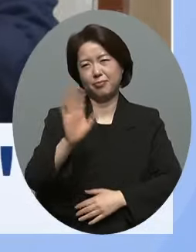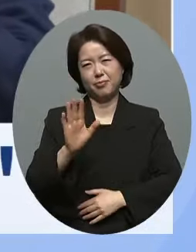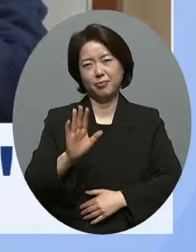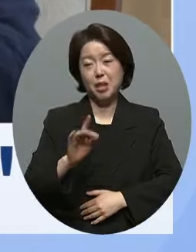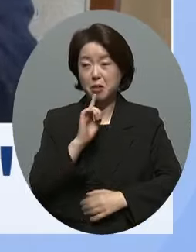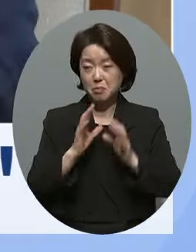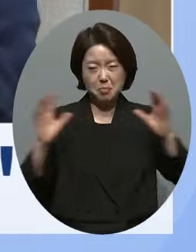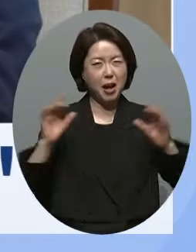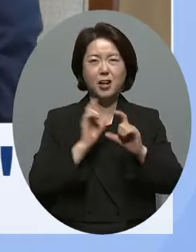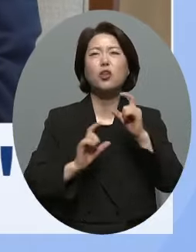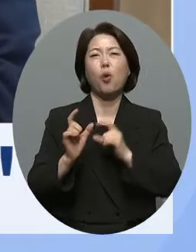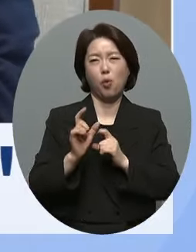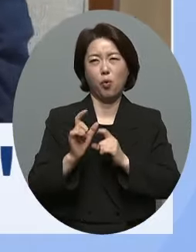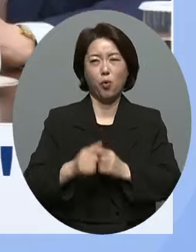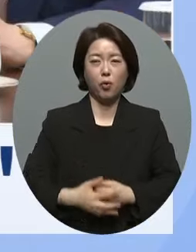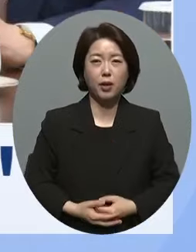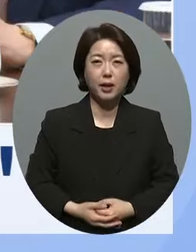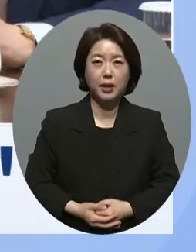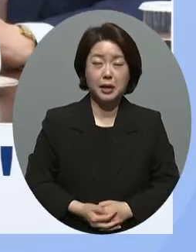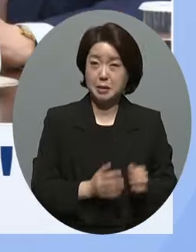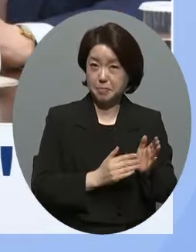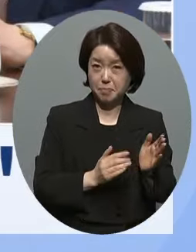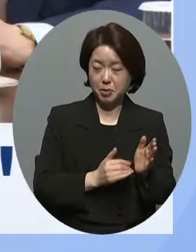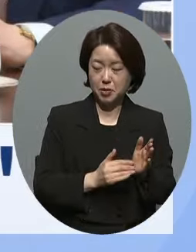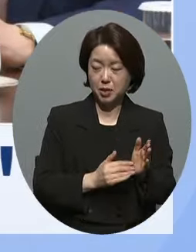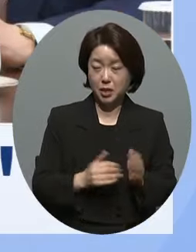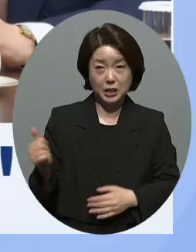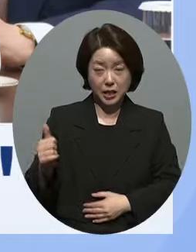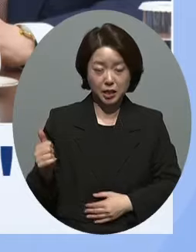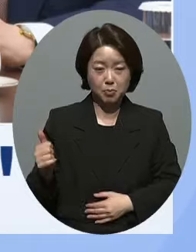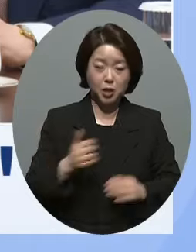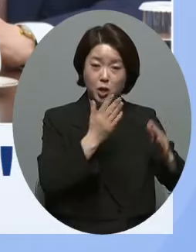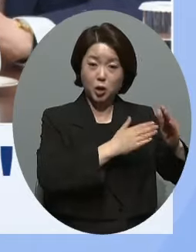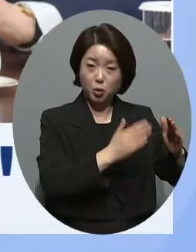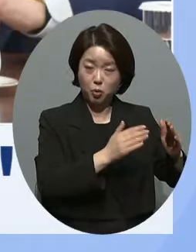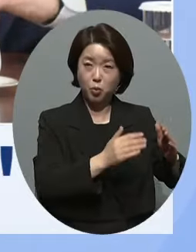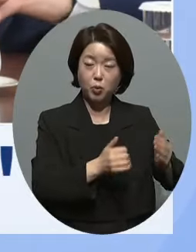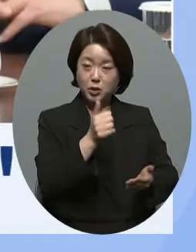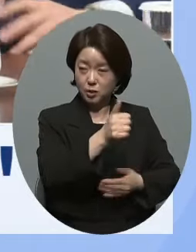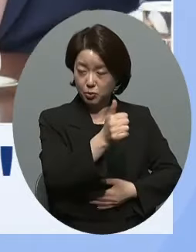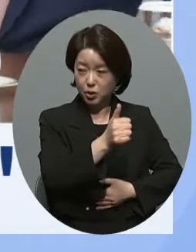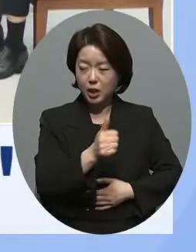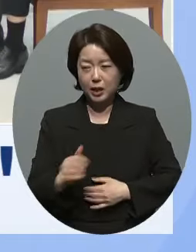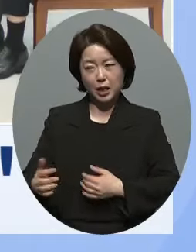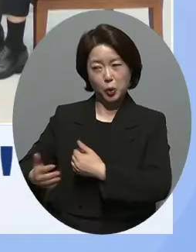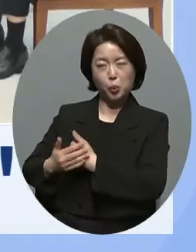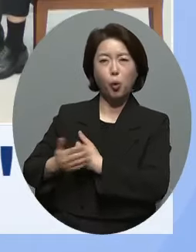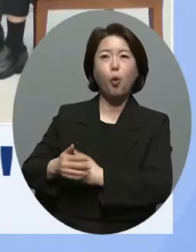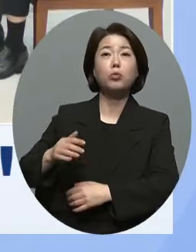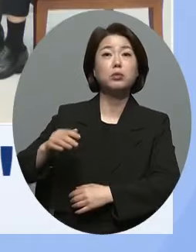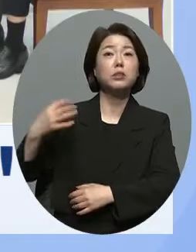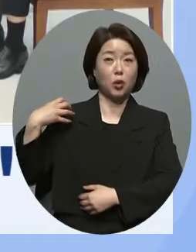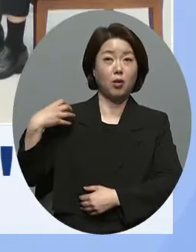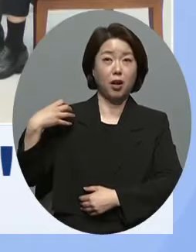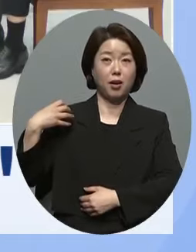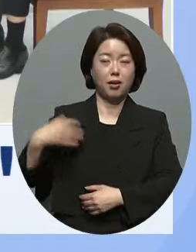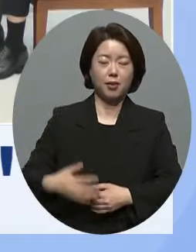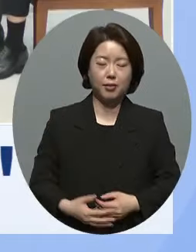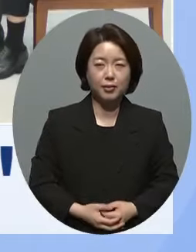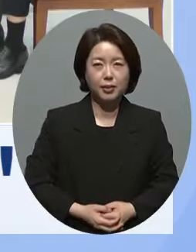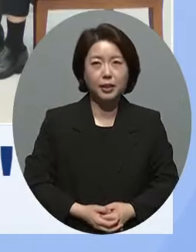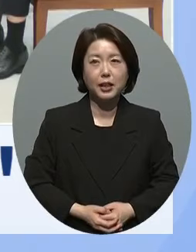있기 때문에 저는 비 비선 비선이 우리 공식 라인에 어떤 보완재 있지 절대 대체할 수 있는 것은 아니었고 그다음에 지금 나오는 것들도